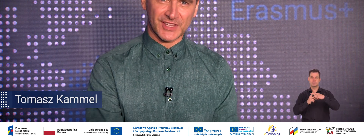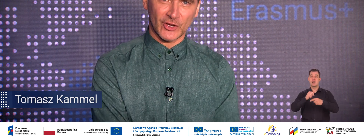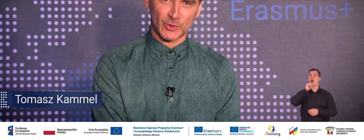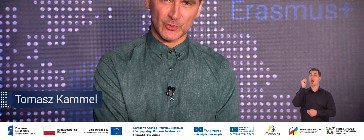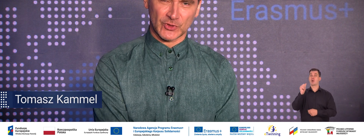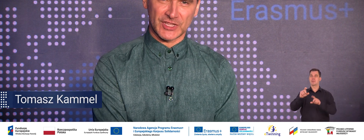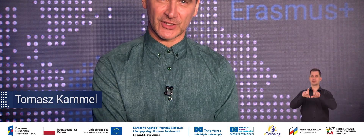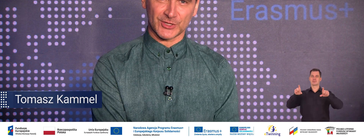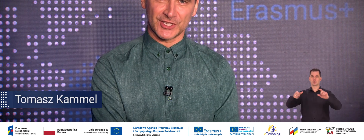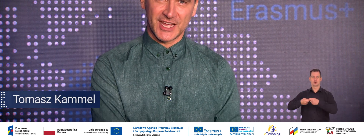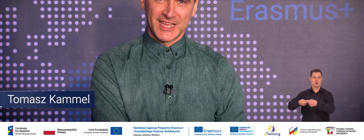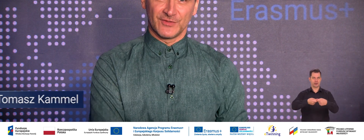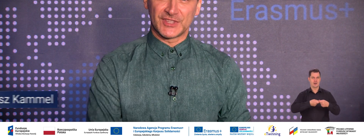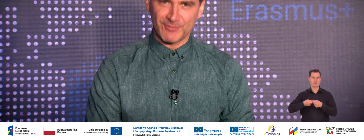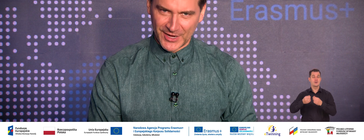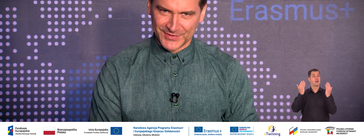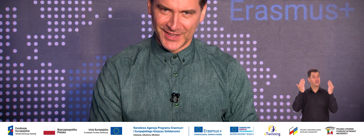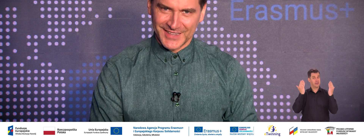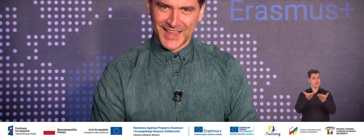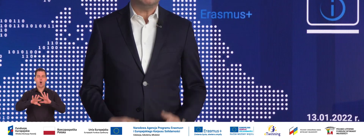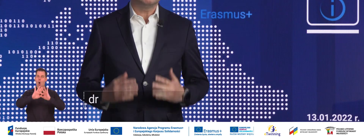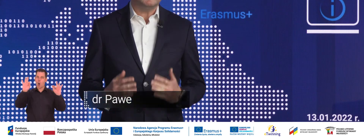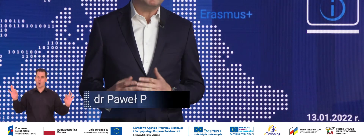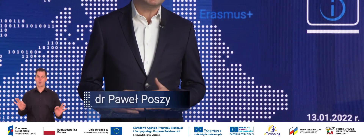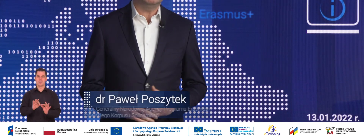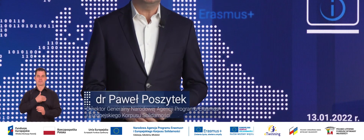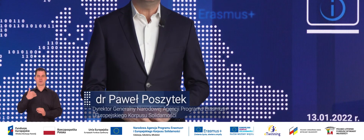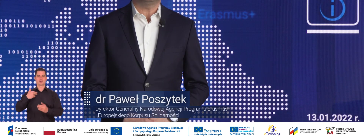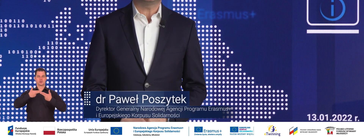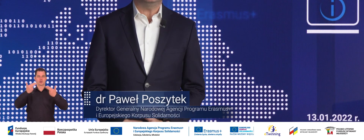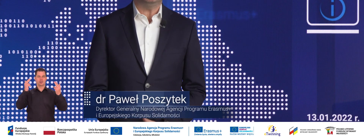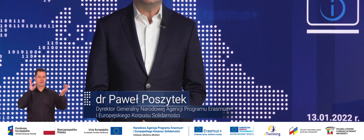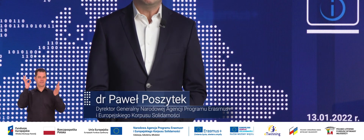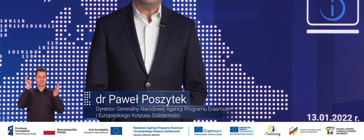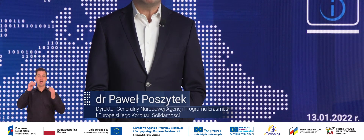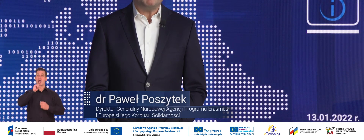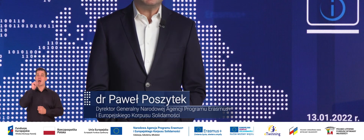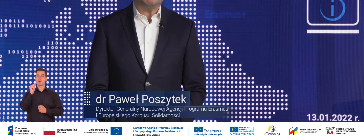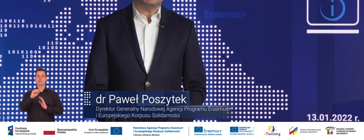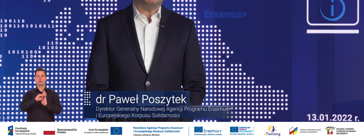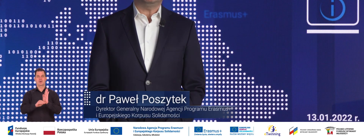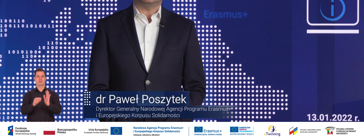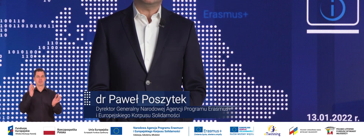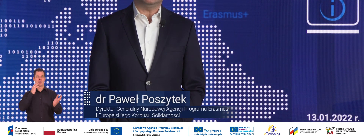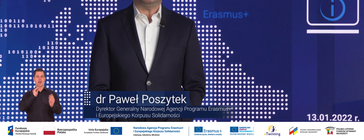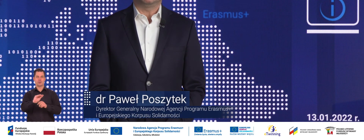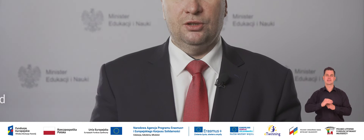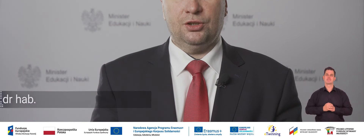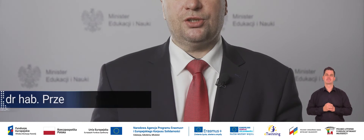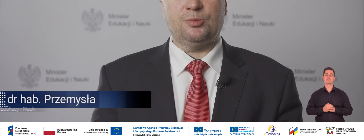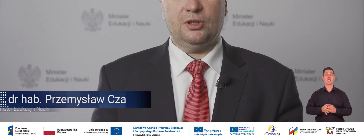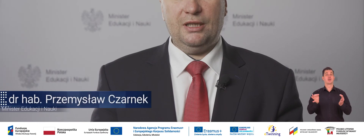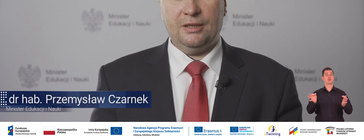Europejskiego Korpusu Solidarności witam Państwa na Ogólnopolskim Dniu Informacyjnym Europejskie Programy Edukacyjne.